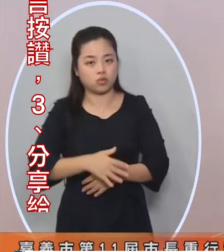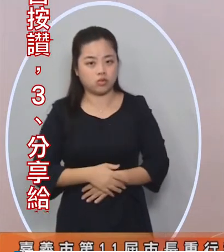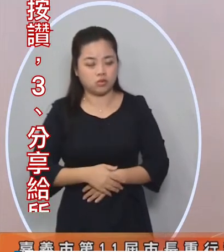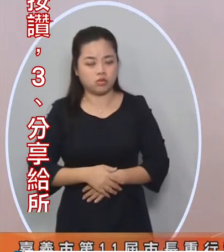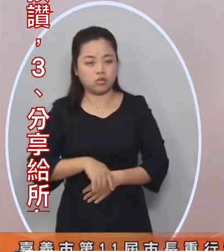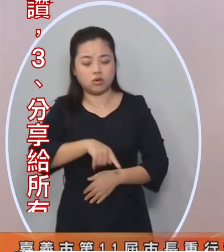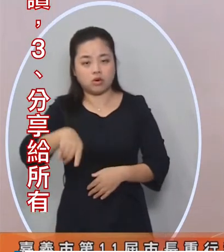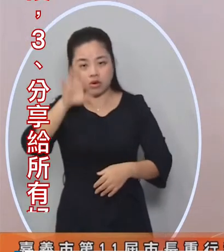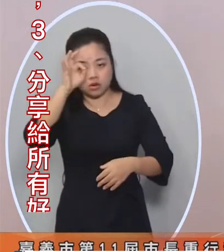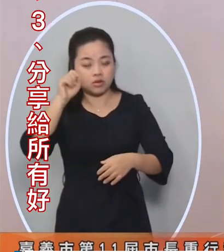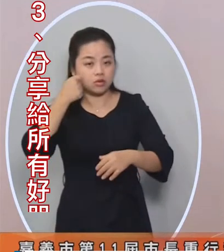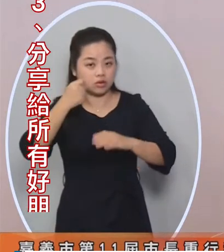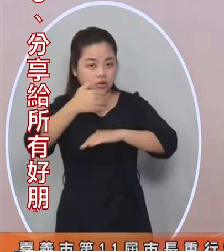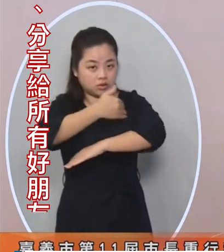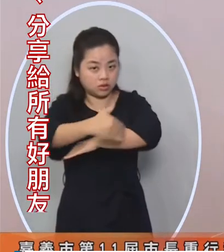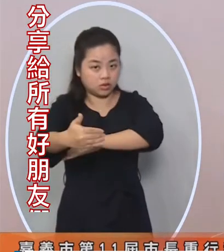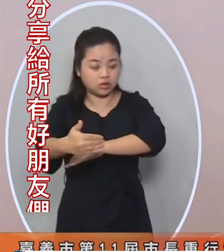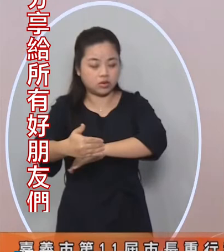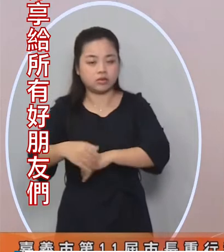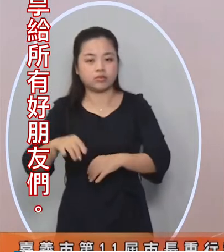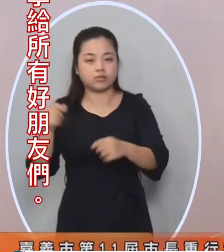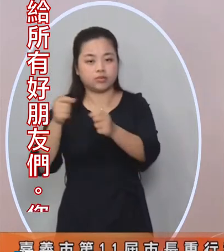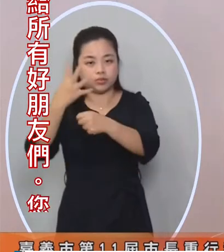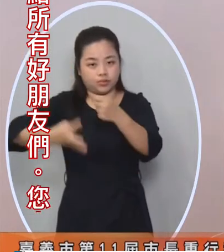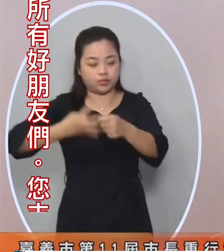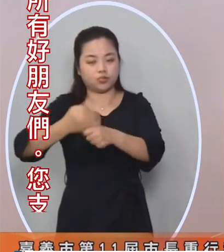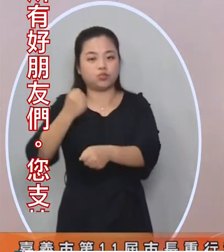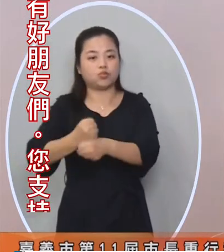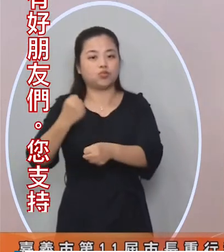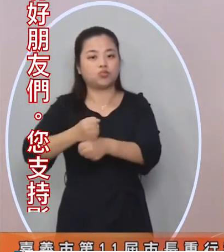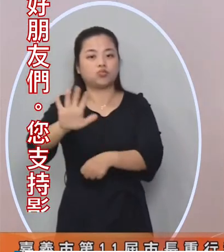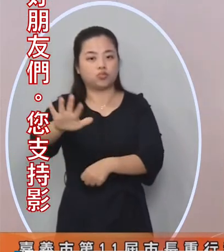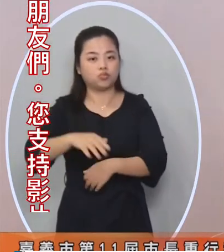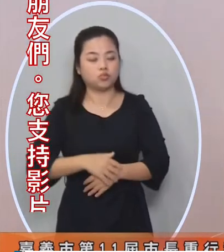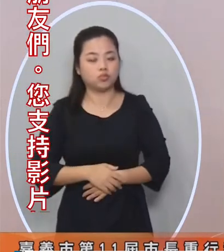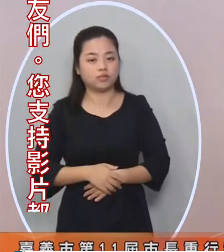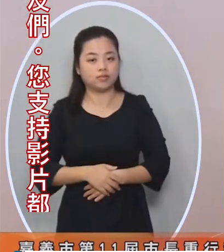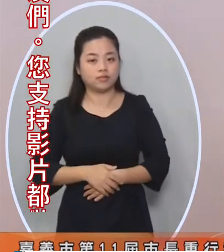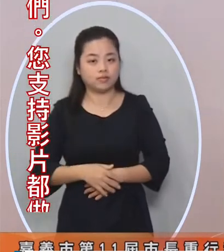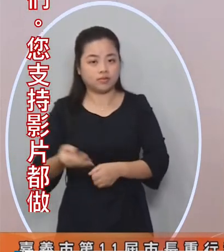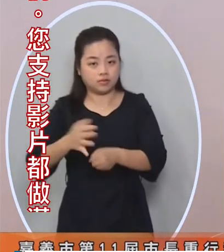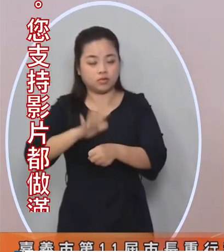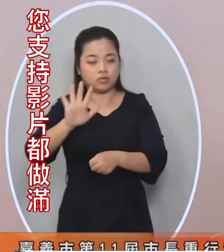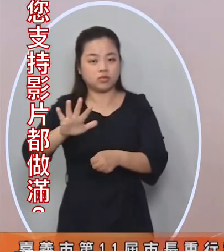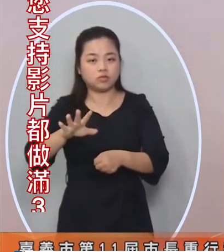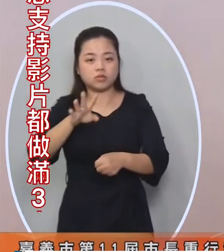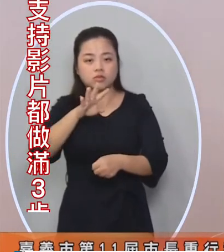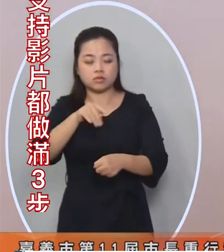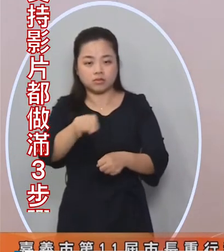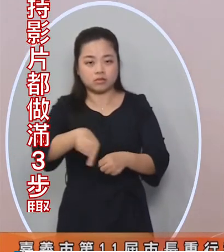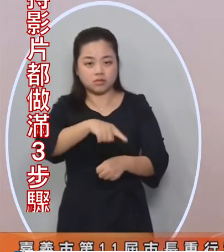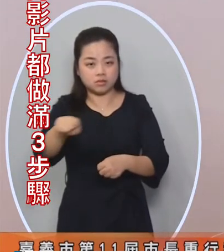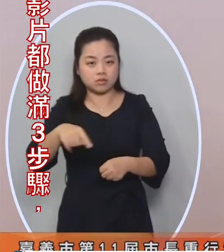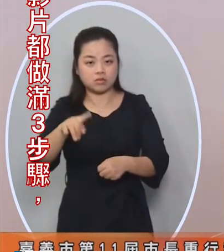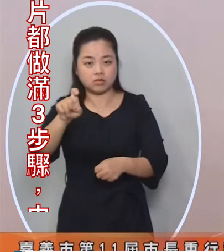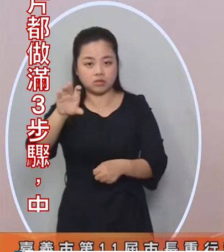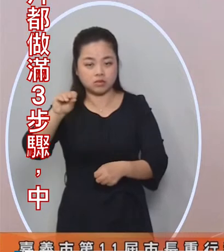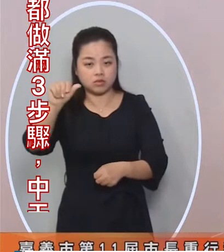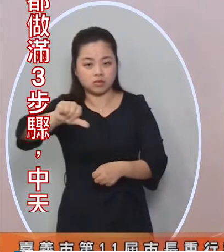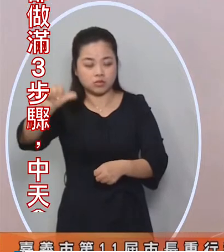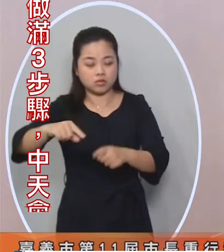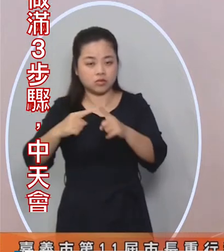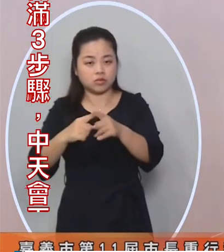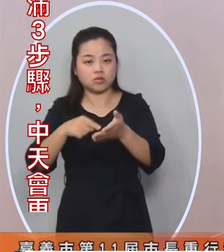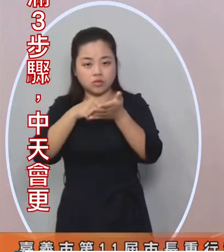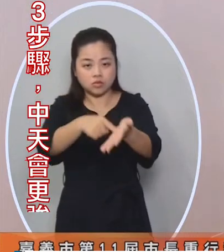们拿隔壁的嘉义县，嘉义县在这4年内做了，他们的65岁以上的人口有105,000人，来申